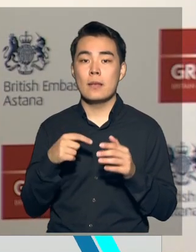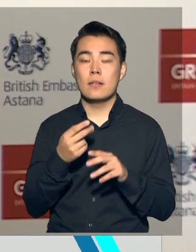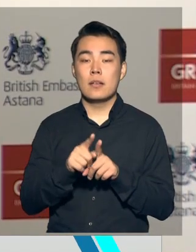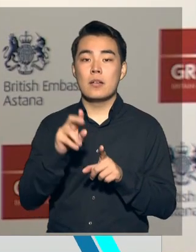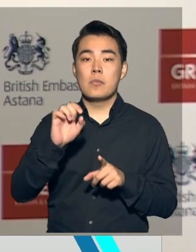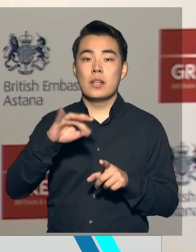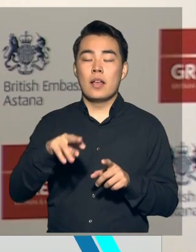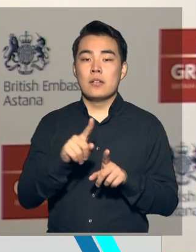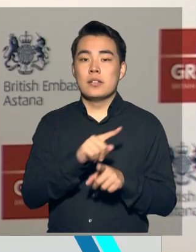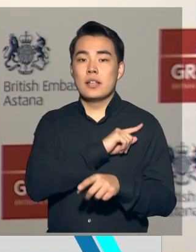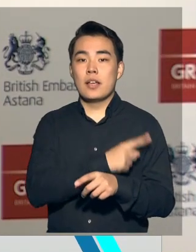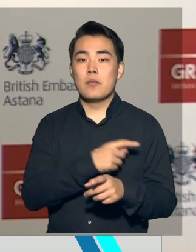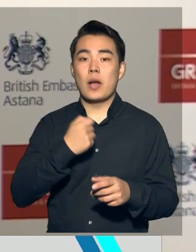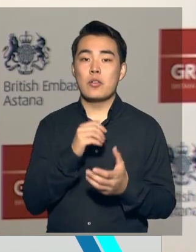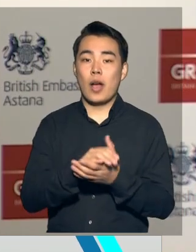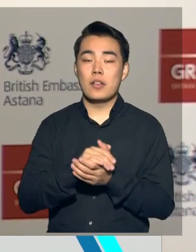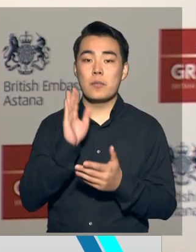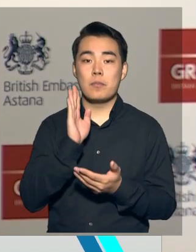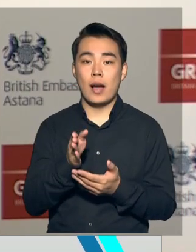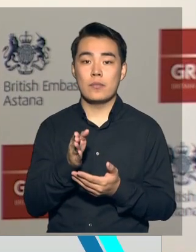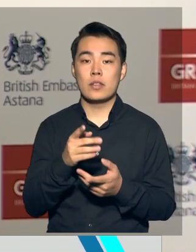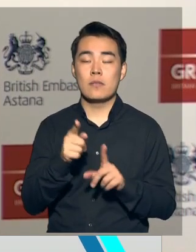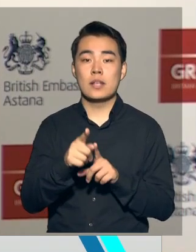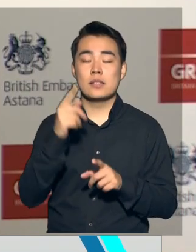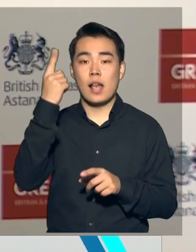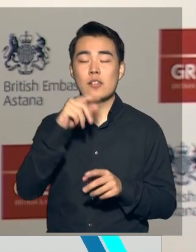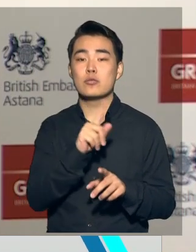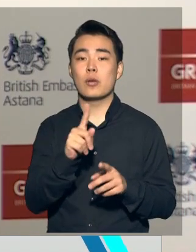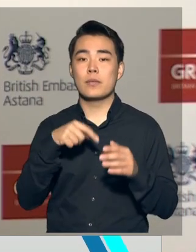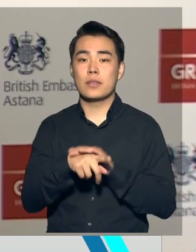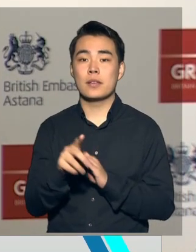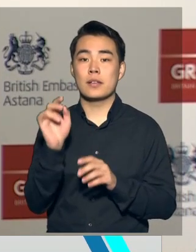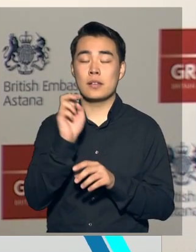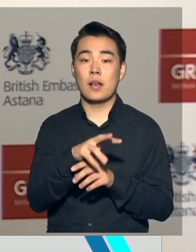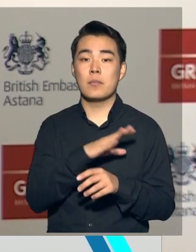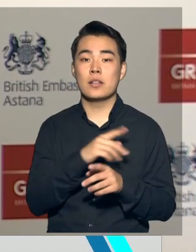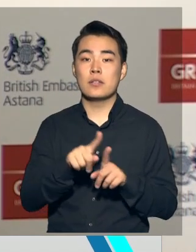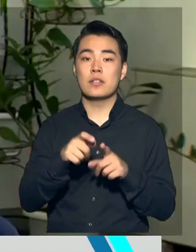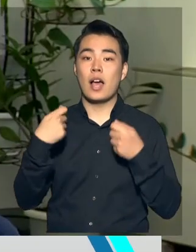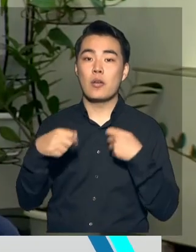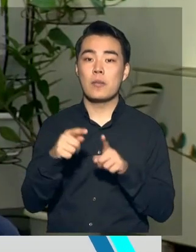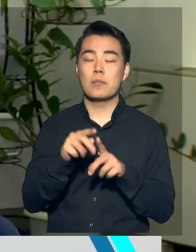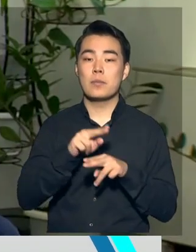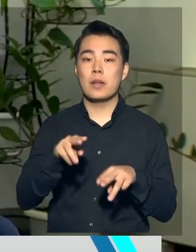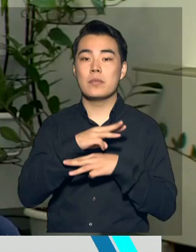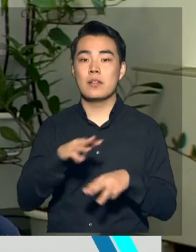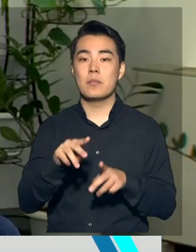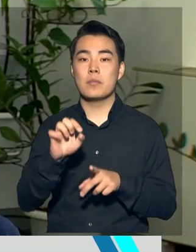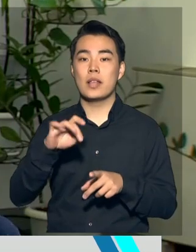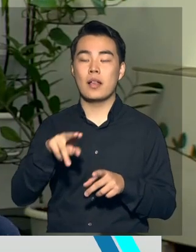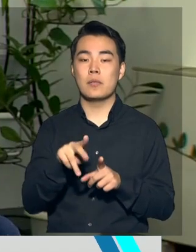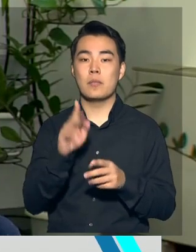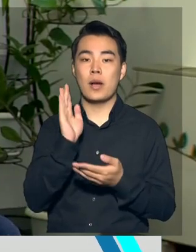Великобритания имеет крепкий партнерские отношения с Казахстаном Вы знаете что в эти дни с визитом в вашей стране находится торговый Посланник премьер-министра Великобритании